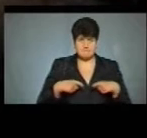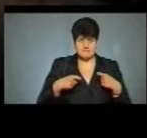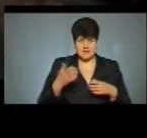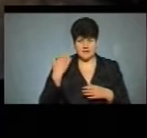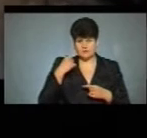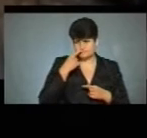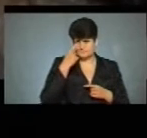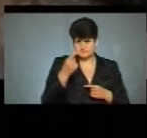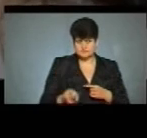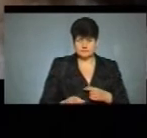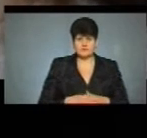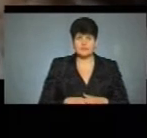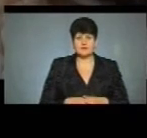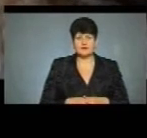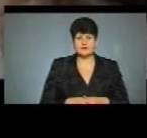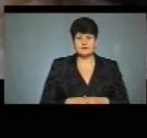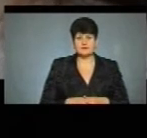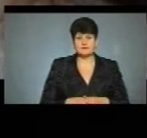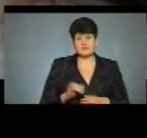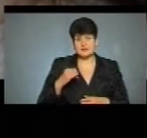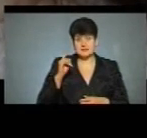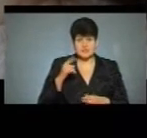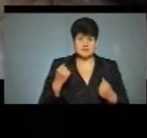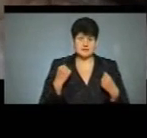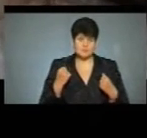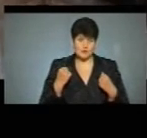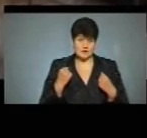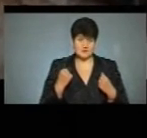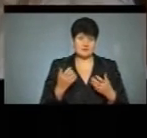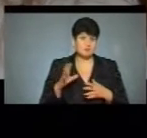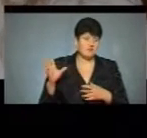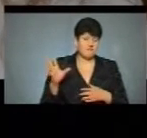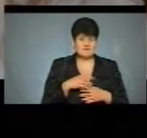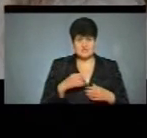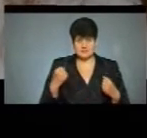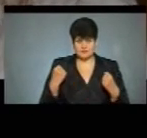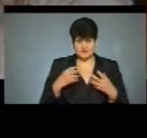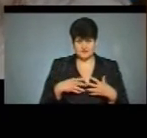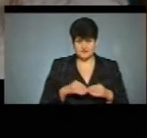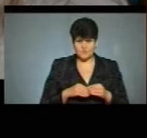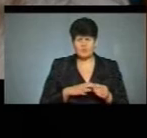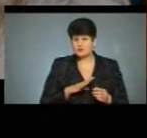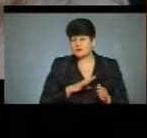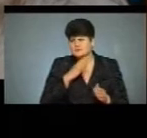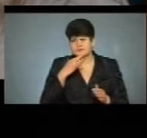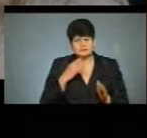довгі дистанції, марафони, півмарафони. І знаєте, в спортивній сім'ї всі спортивні. У мене було безліч стартів.